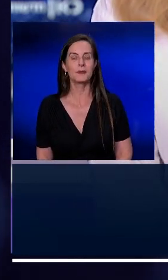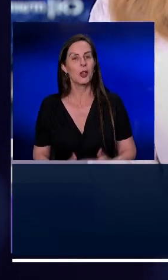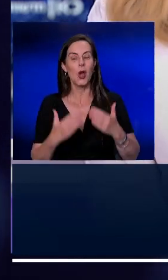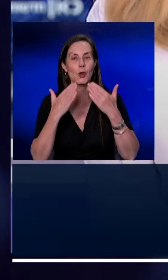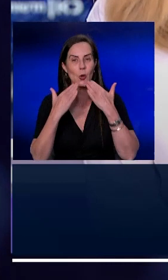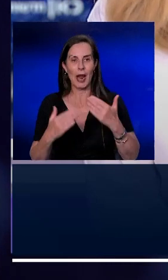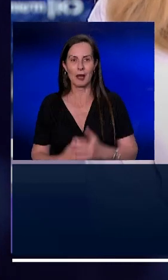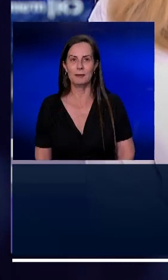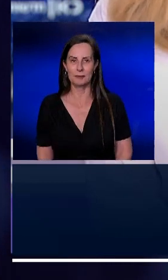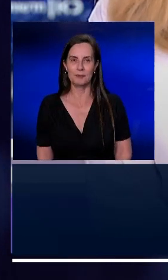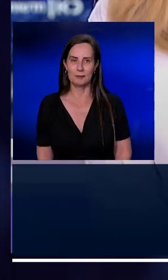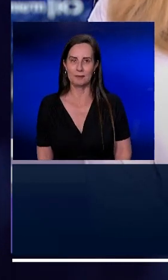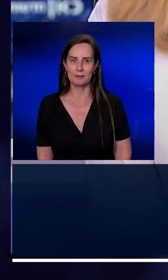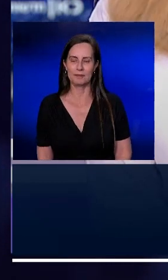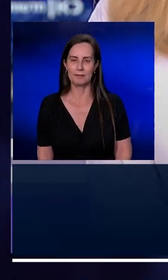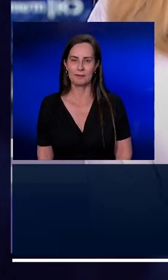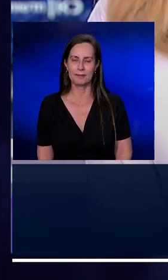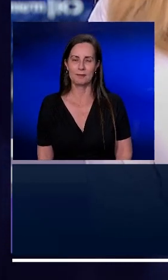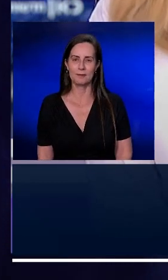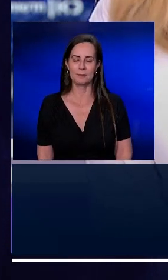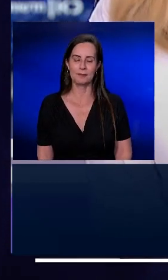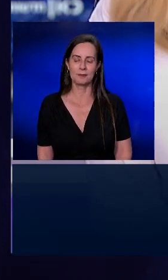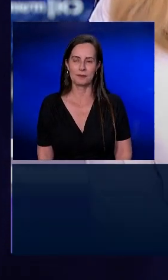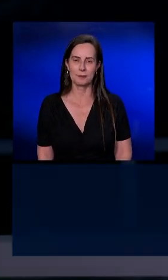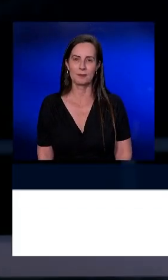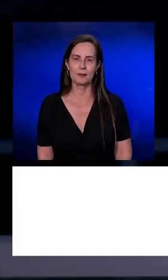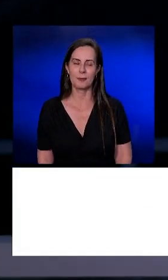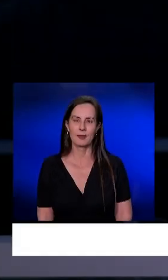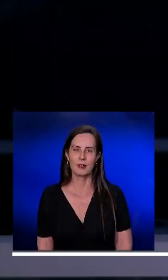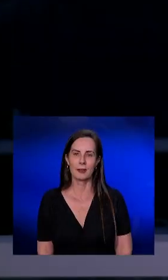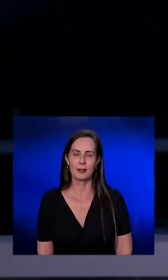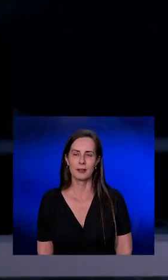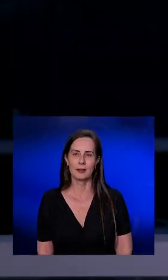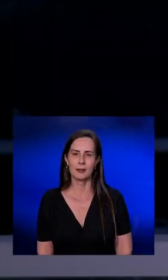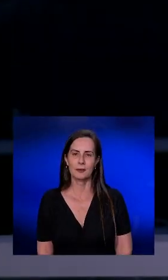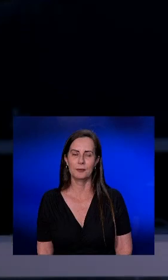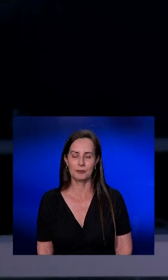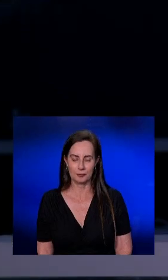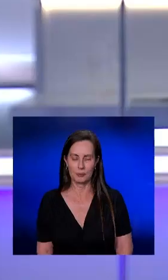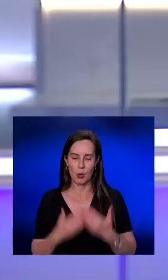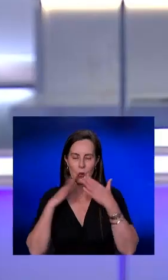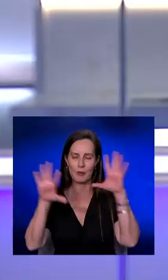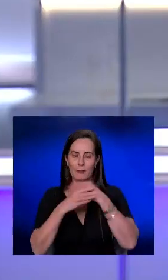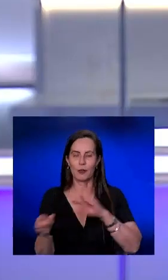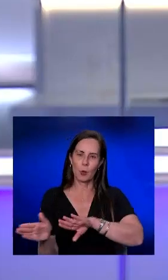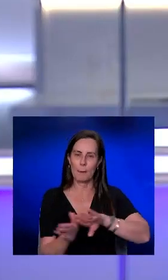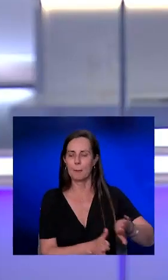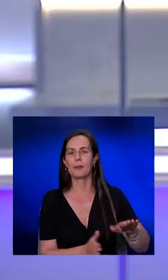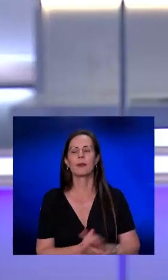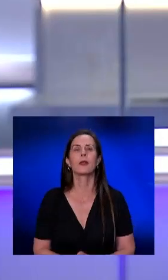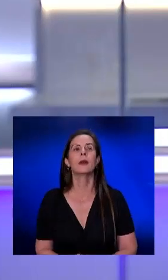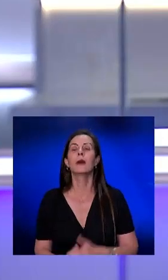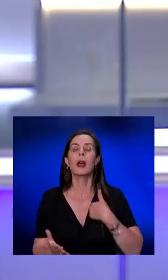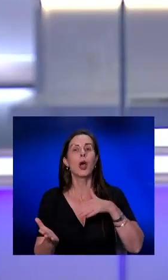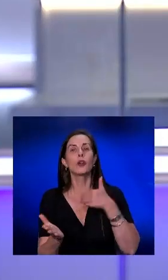הדברים, אלוף פיקוד המרכז יהודה פוקס. תודה ששוחחת איתנו. תודה, ערב טוב. ואנחנו